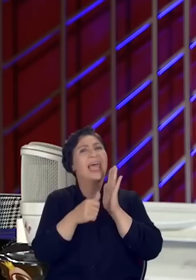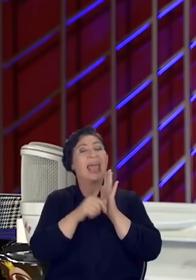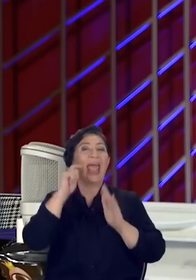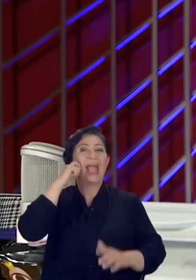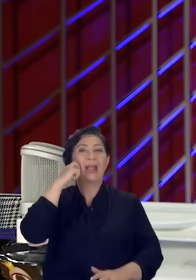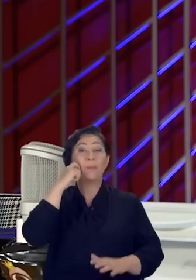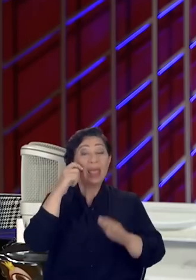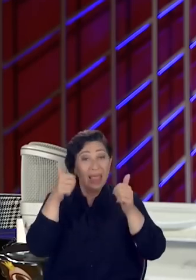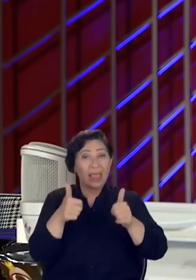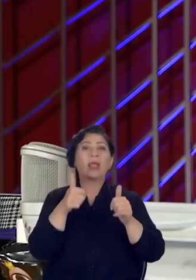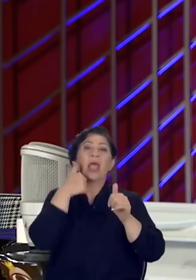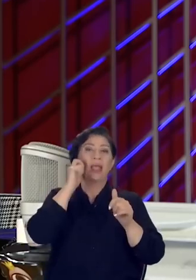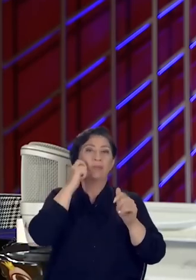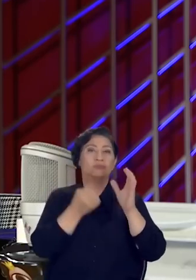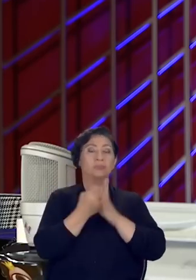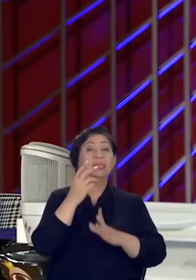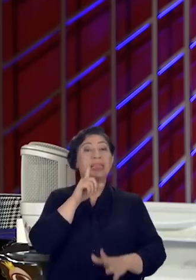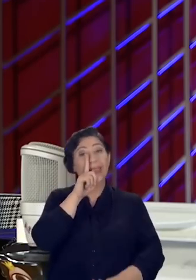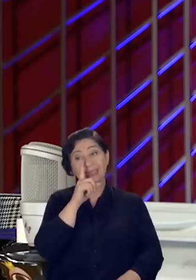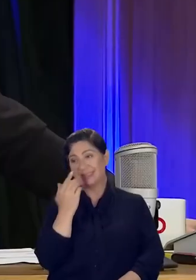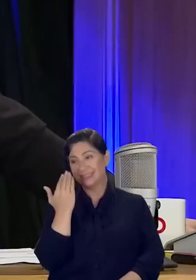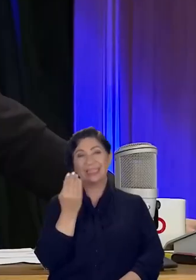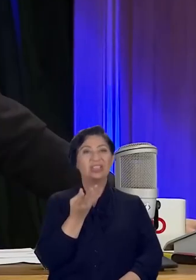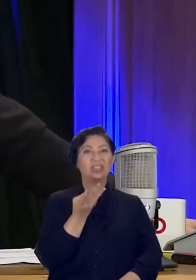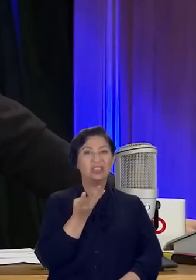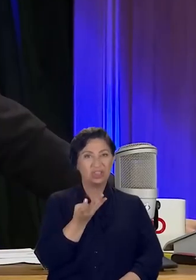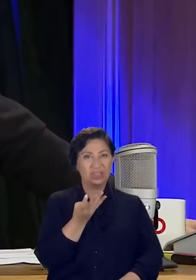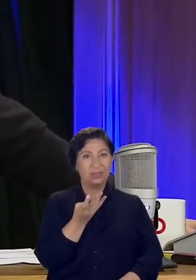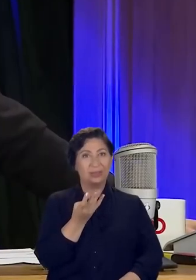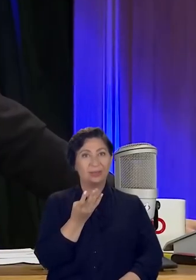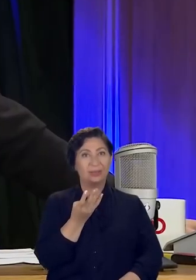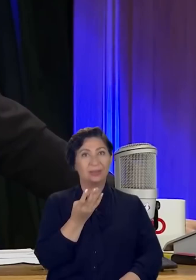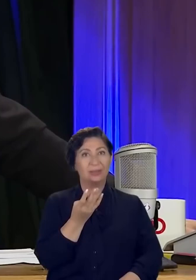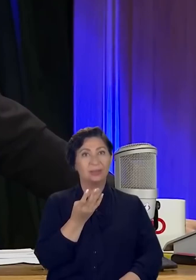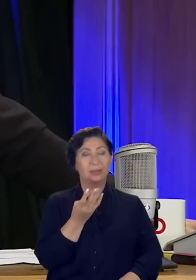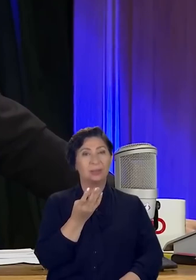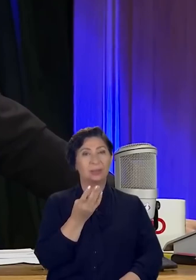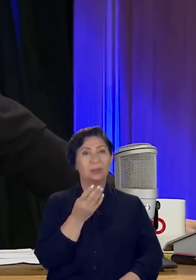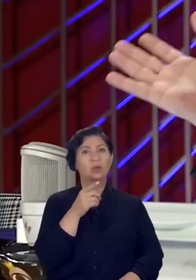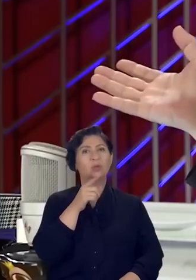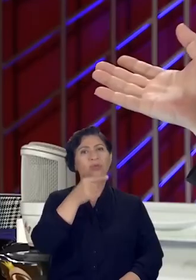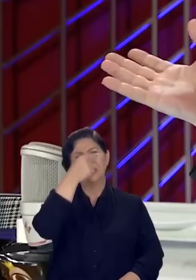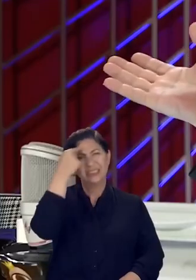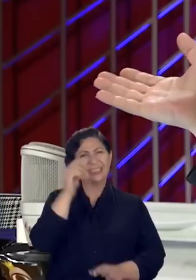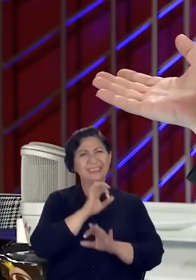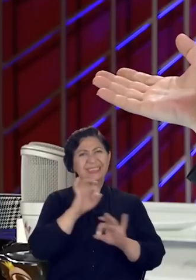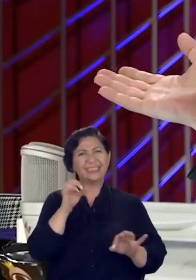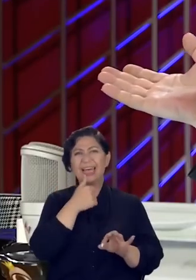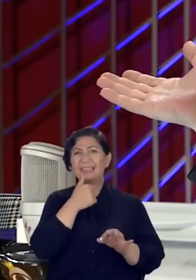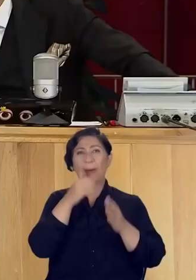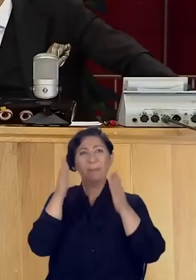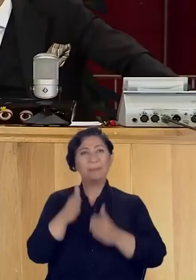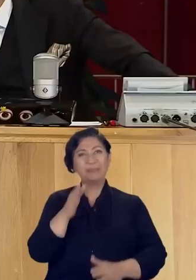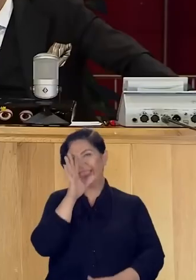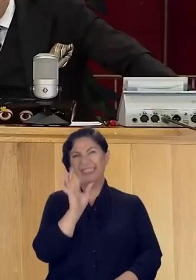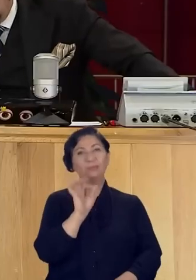Ekim'e yetişir. Harika. Nisan ayında da nişanlanmışsınız. Evet. Bu şanssız, bahtsız insan